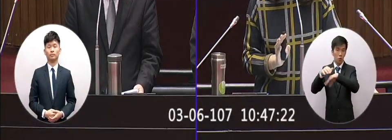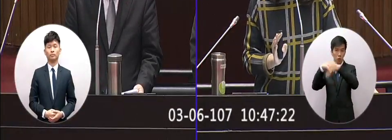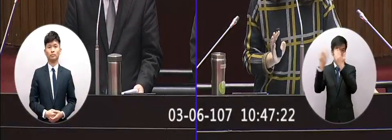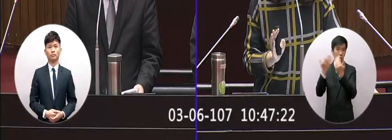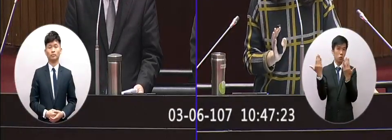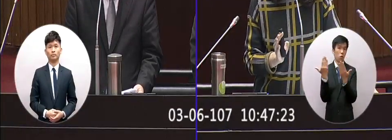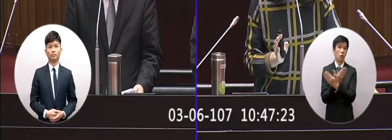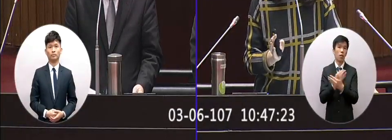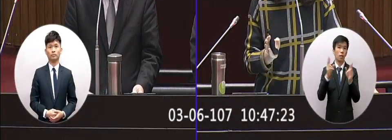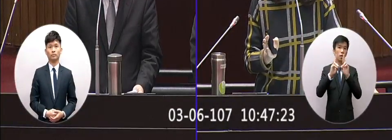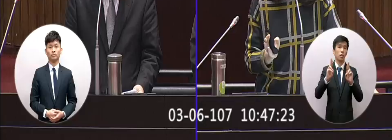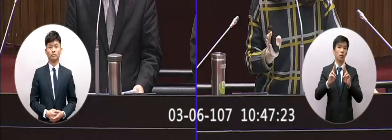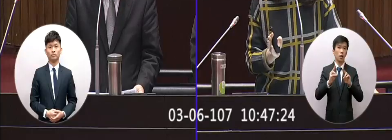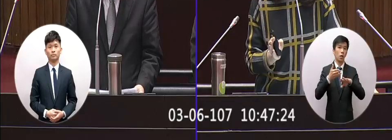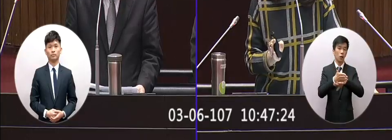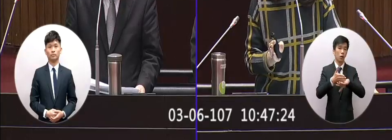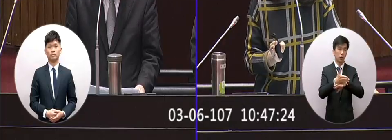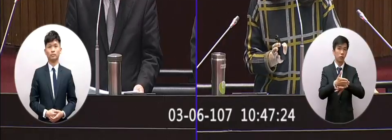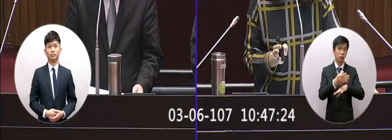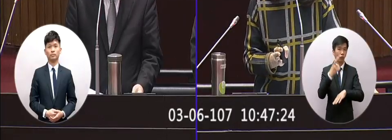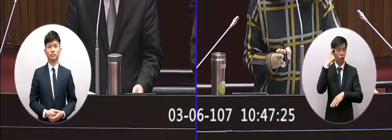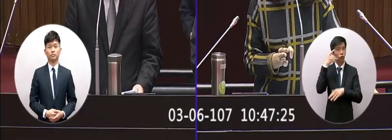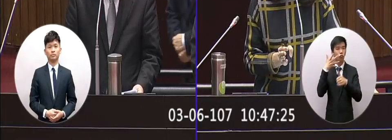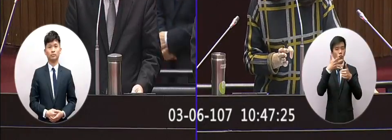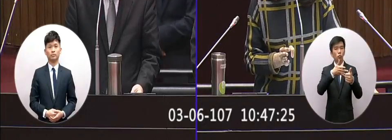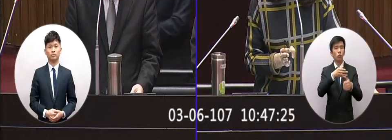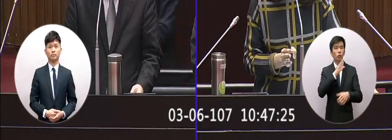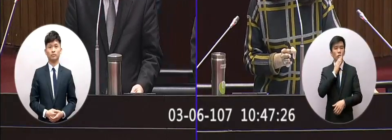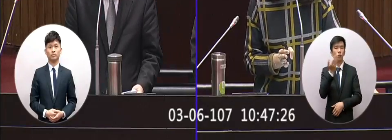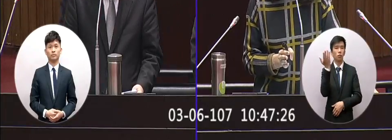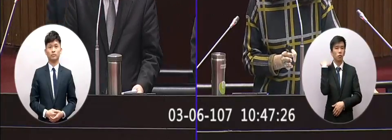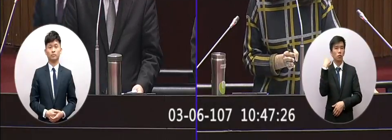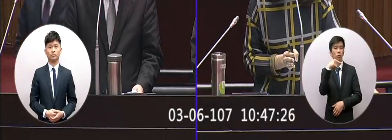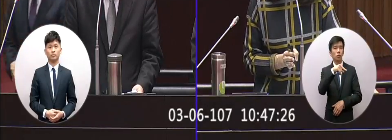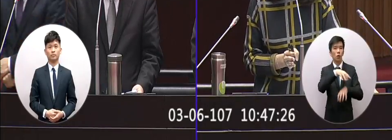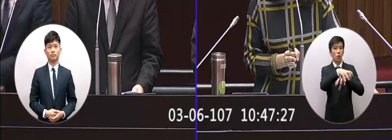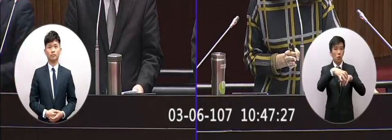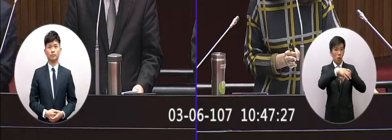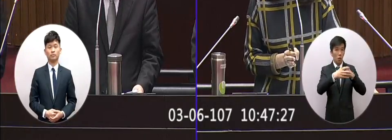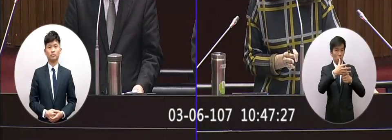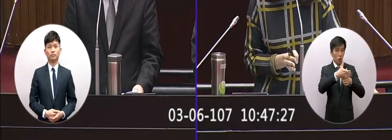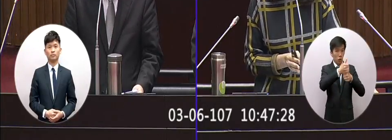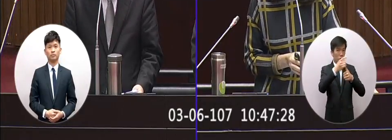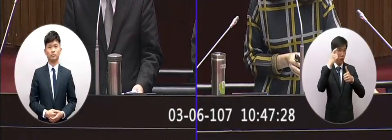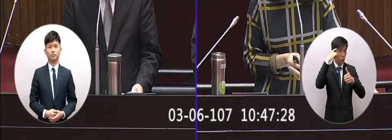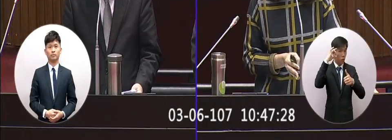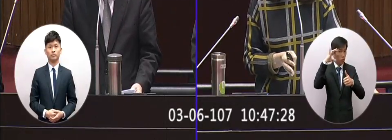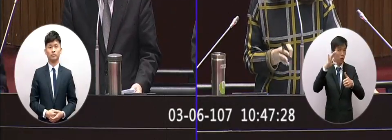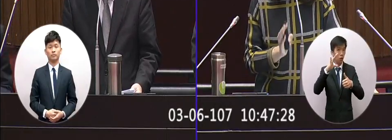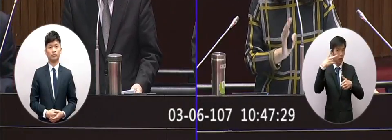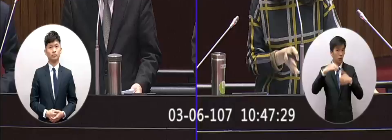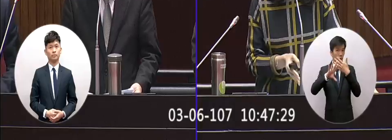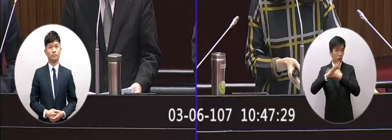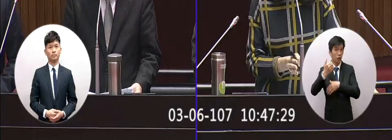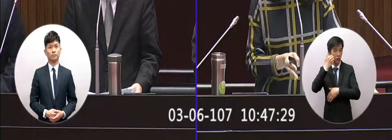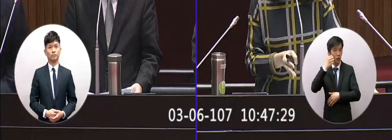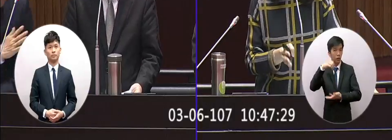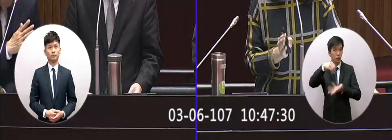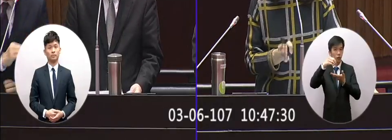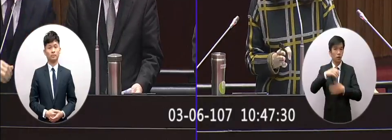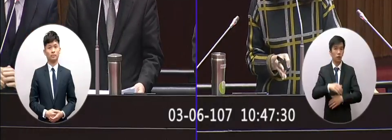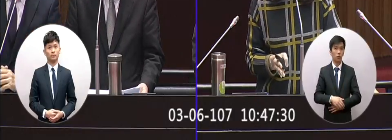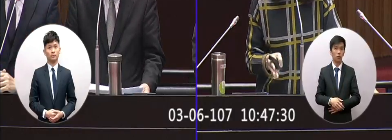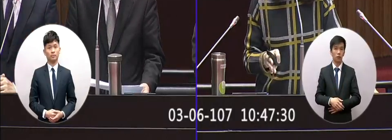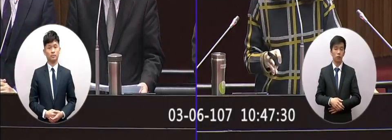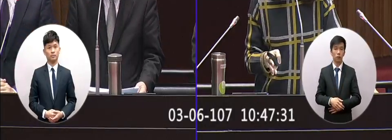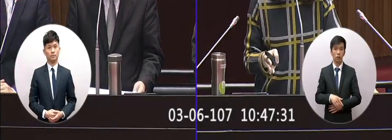啊，我要问一下，这个想法应该是林元部长您环保署的想法，还是谁的想法？那这10000辆